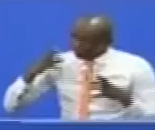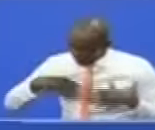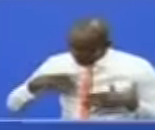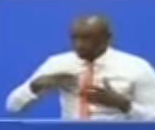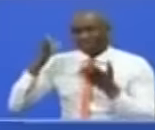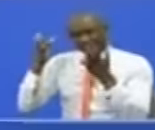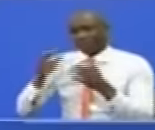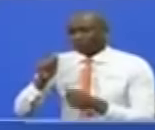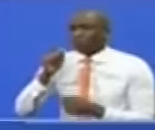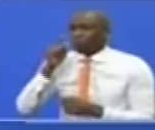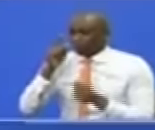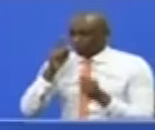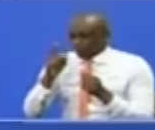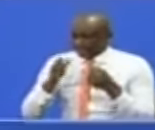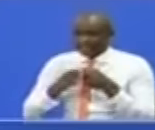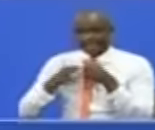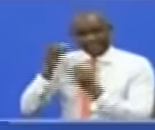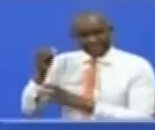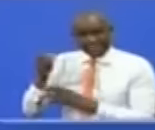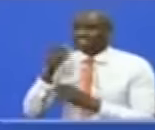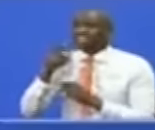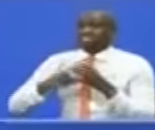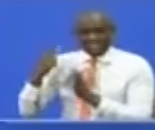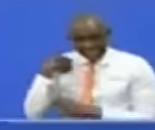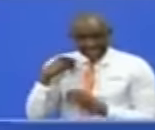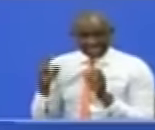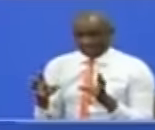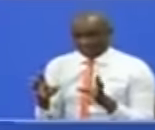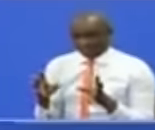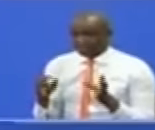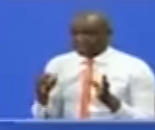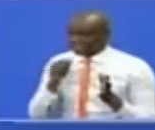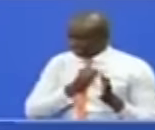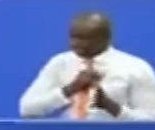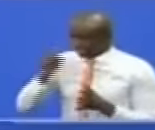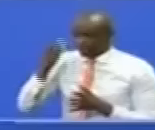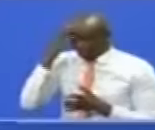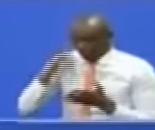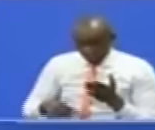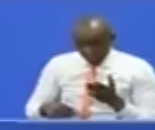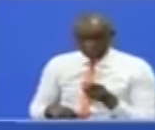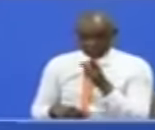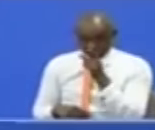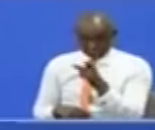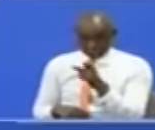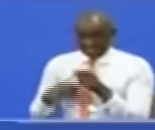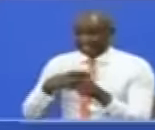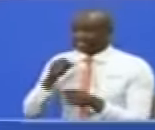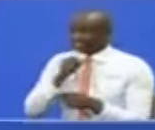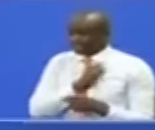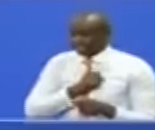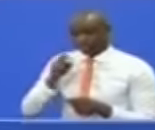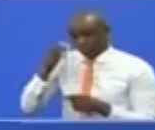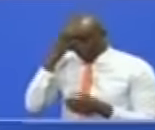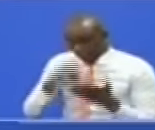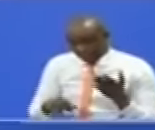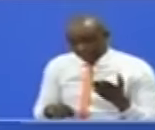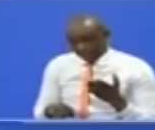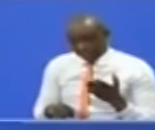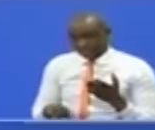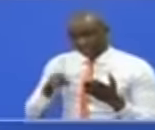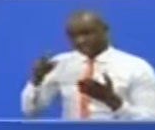Pokot since 1980s. Sio ati ni kitu imeanza jana. Senator Lonyangapo anajua, kwa sababu mimi na yeye katika Senate tumekuwa tukipigania kwamba